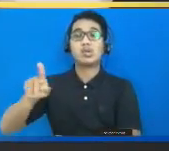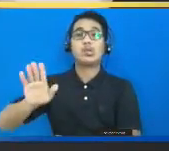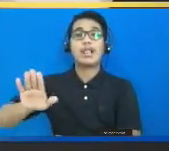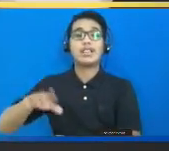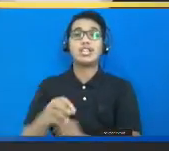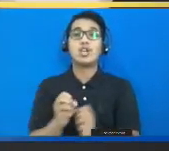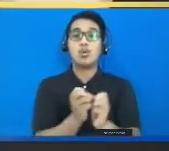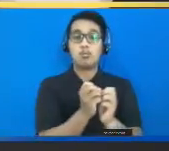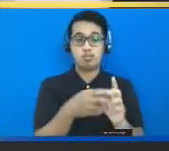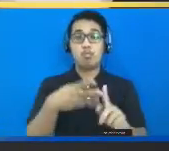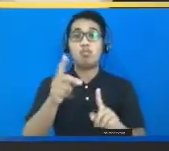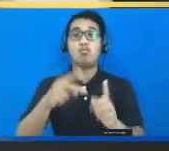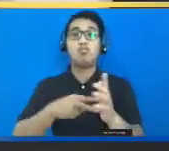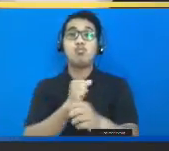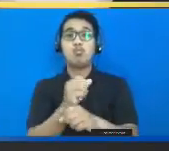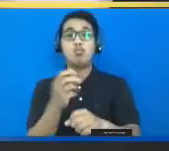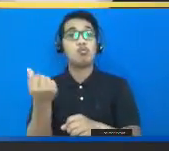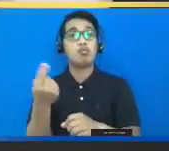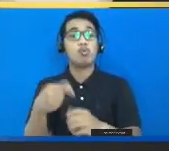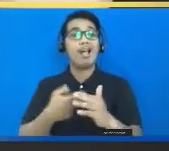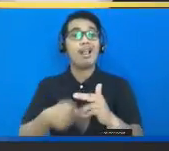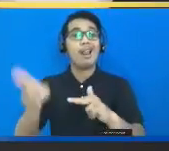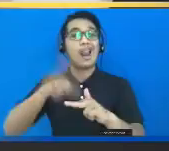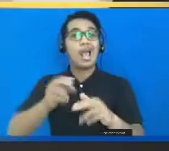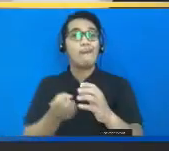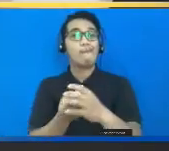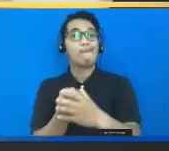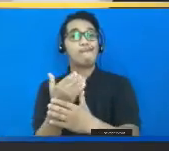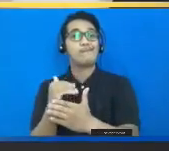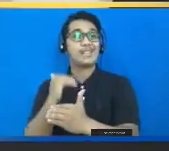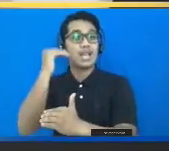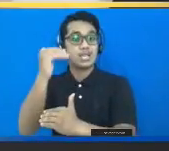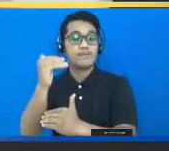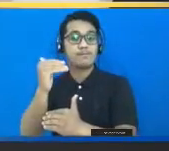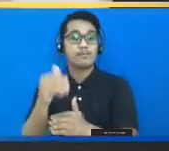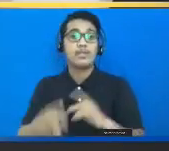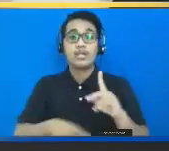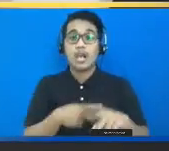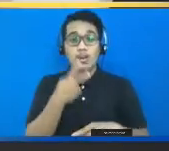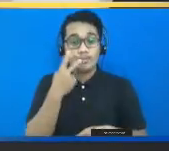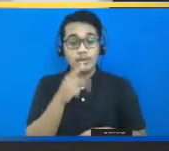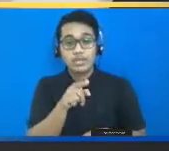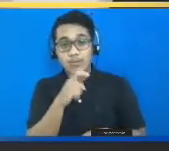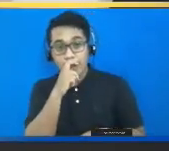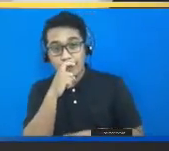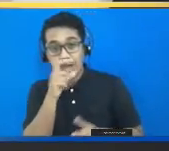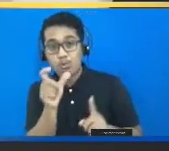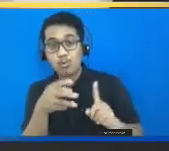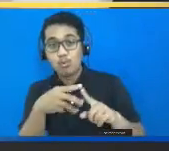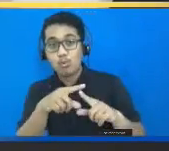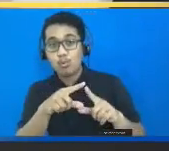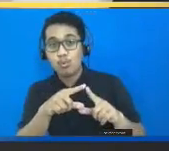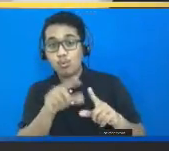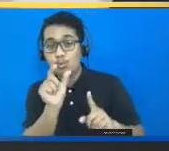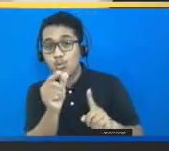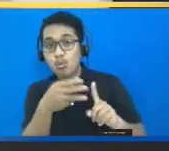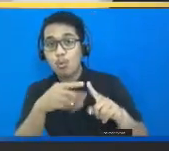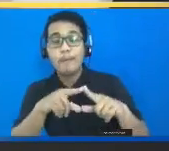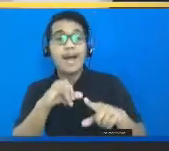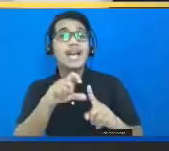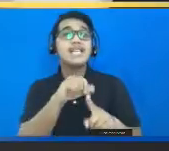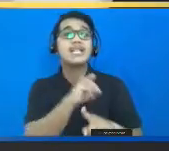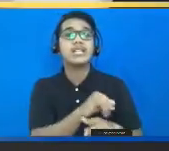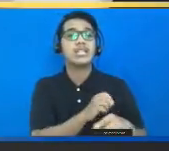bunga mungkin lebih cepat dari yang kita bayangkan tapi kalau saya lihat Nipah ubaidi bisa konfirmasi asalnya